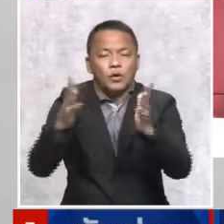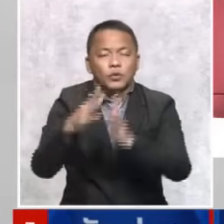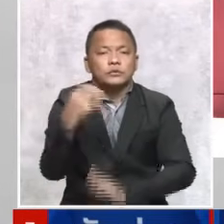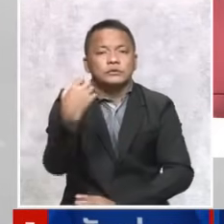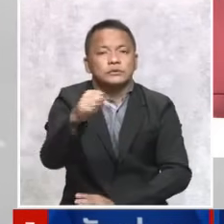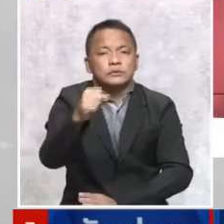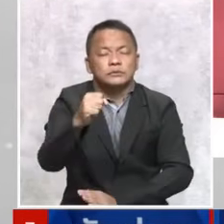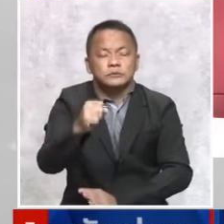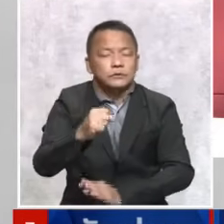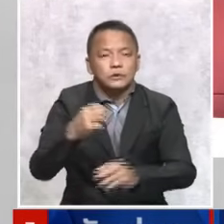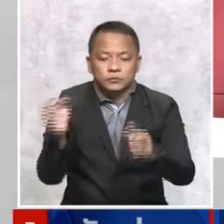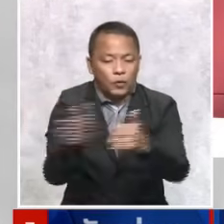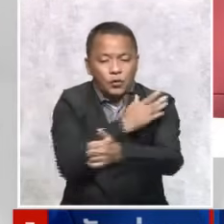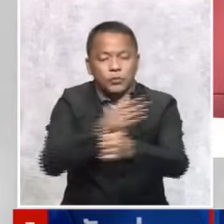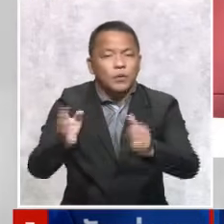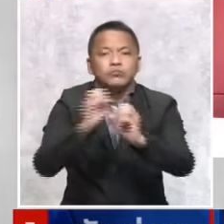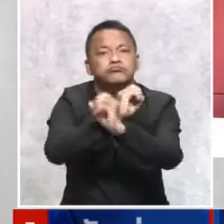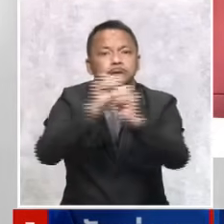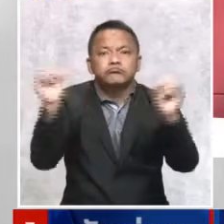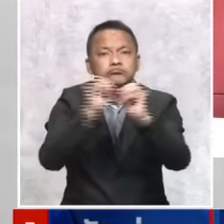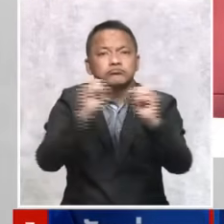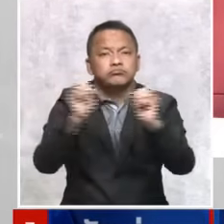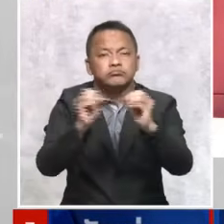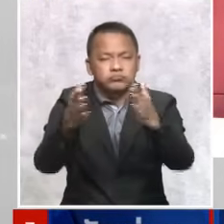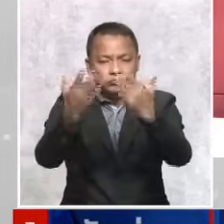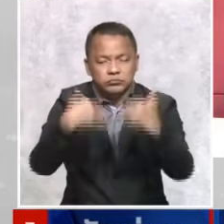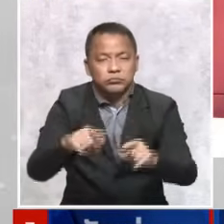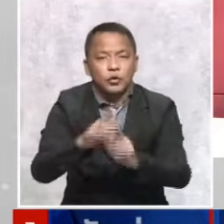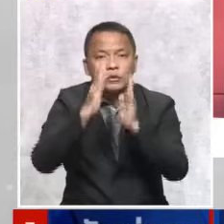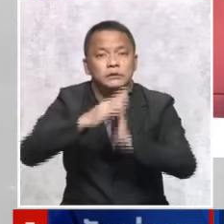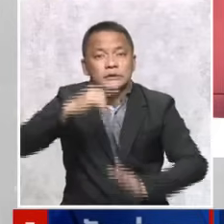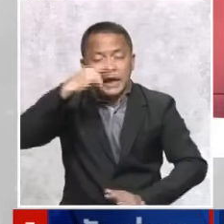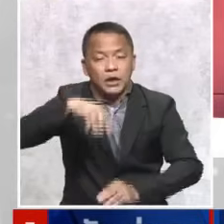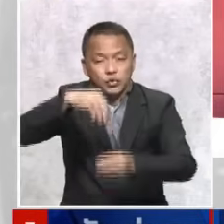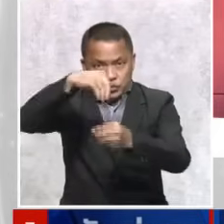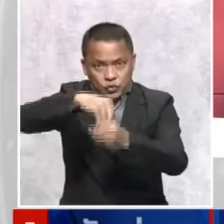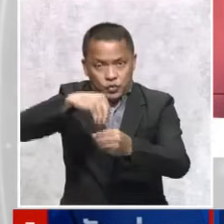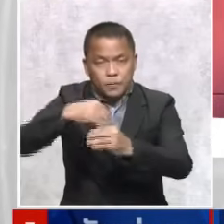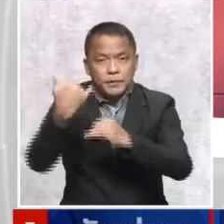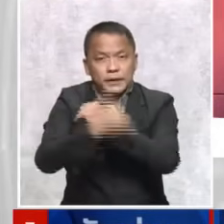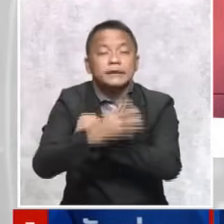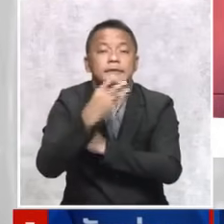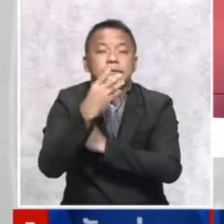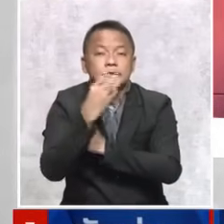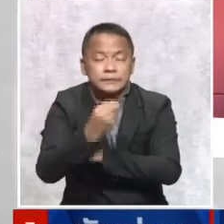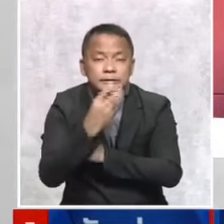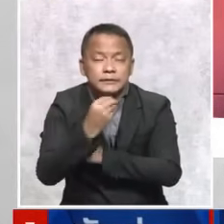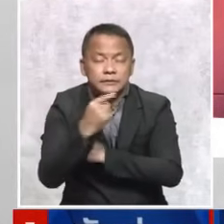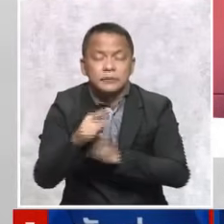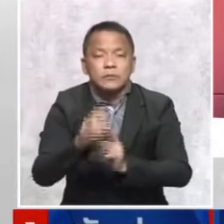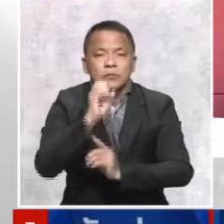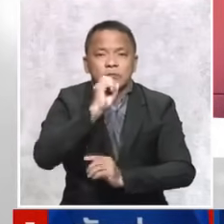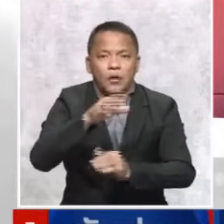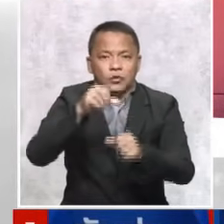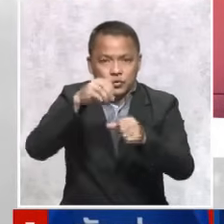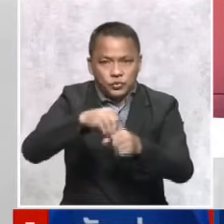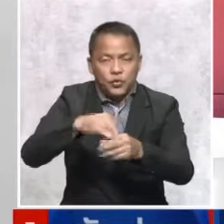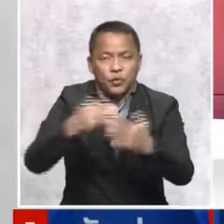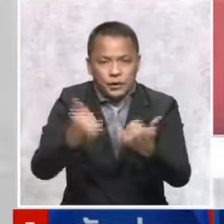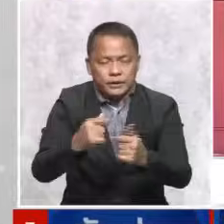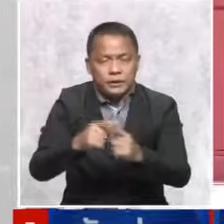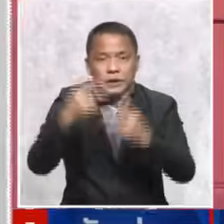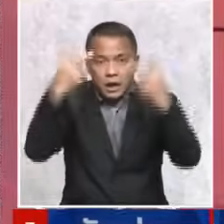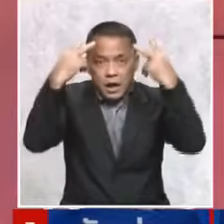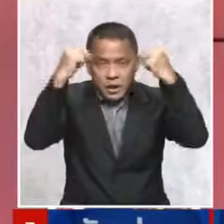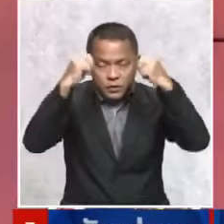10รายไม่ได้ถูกทำร้ายแต่อย่างใดสำหรับแรงงานไทยที่ยังปักหลักอยู่ในอิสราเอลนะคะคุณปานปรีบอกว่าตอนนี้ท่าน